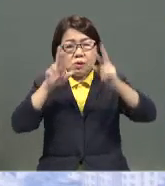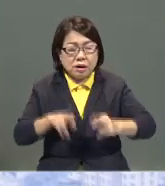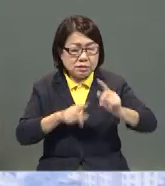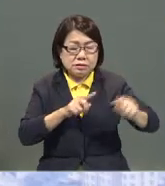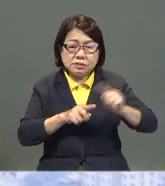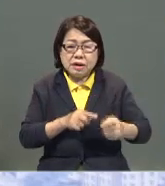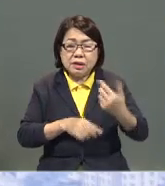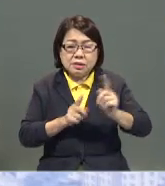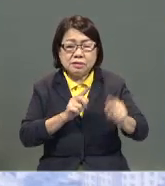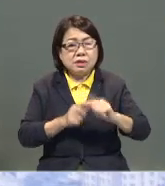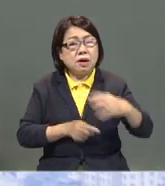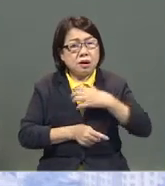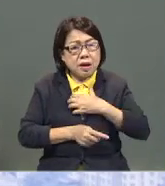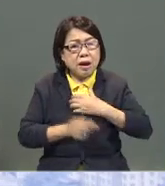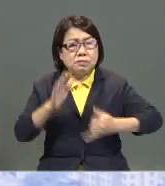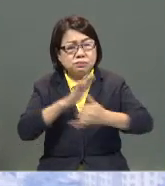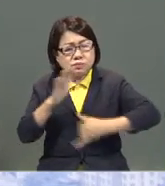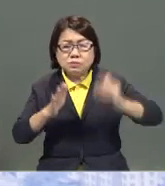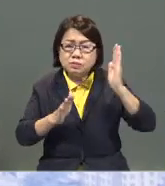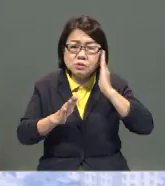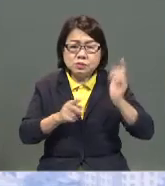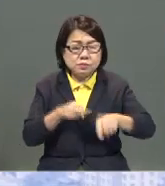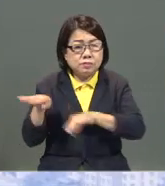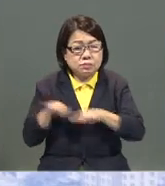ไปแล้วเนี่ยนะครับจะเป็นกิจการกิจกรรมแต่ละรายกิจการจิตกิจกรรมจะเริ่มเมื่อไหร่ก็เริ่มได้ครับเมื่อพร้อมนะครับถ้ามีคนที่จะต้องเดินทางเข้ามามีผู้ประกอบการต้องการมีสถานที่ที่เป็นออกกันนะchainanทีนพร้อมนะครับมีภาครัฐเข้าไปดูแลพร้อม